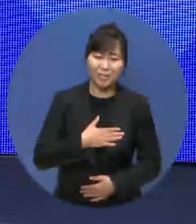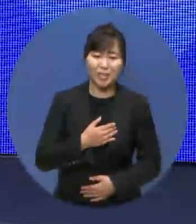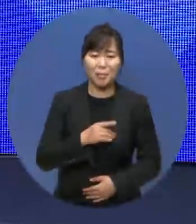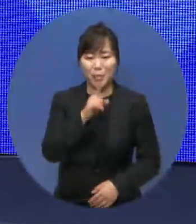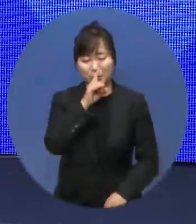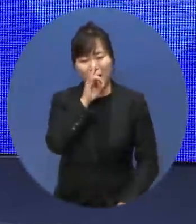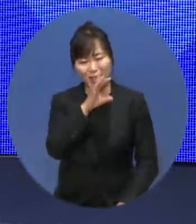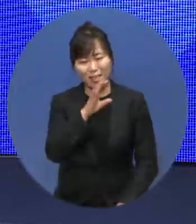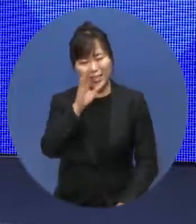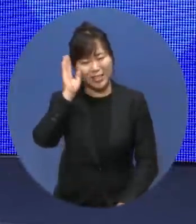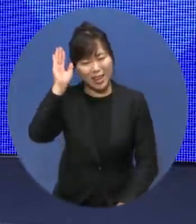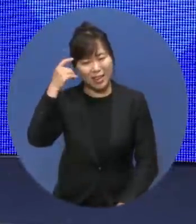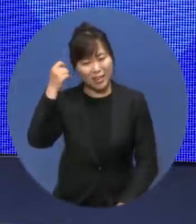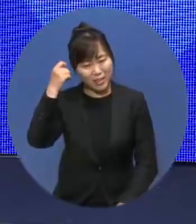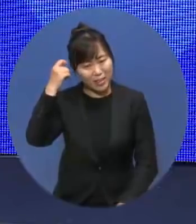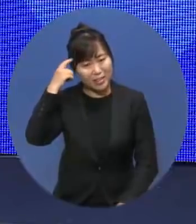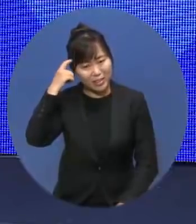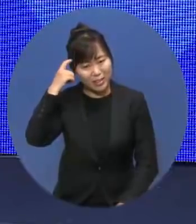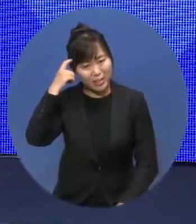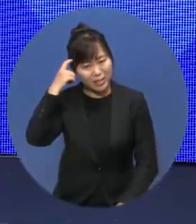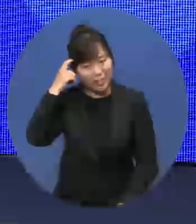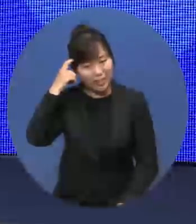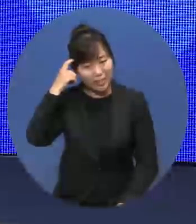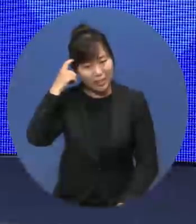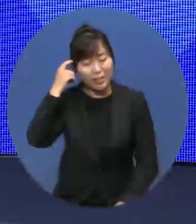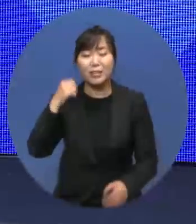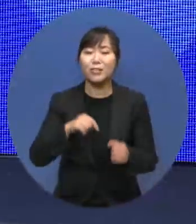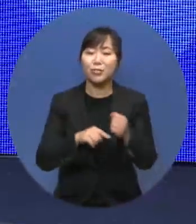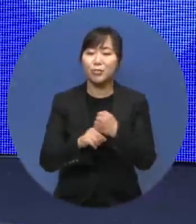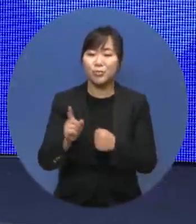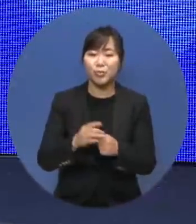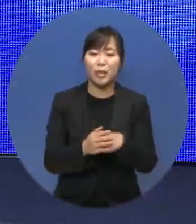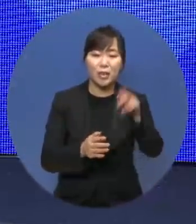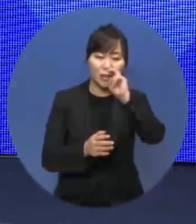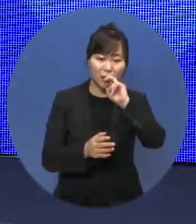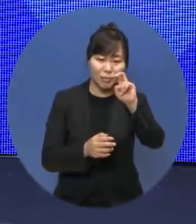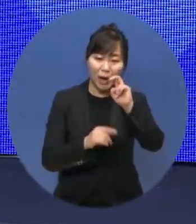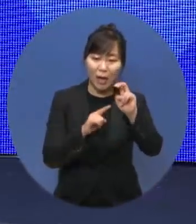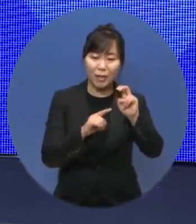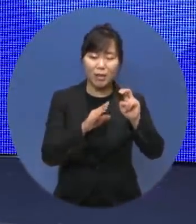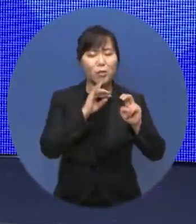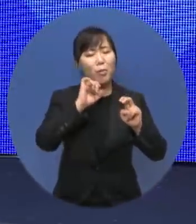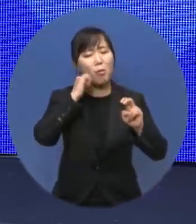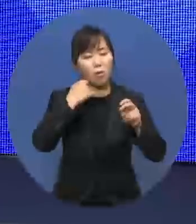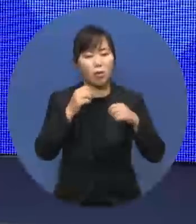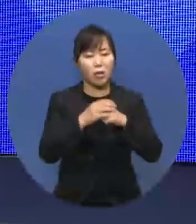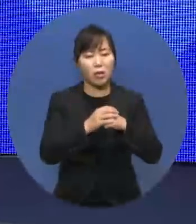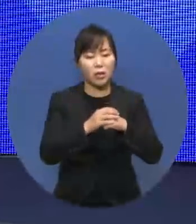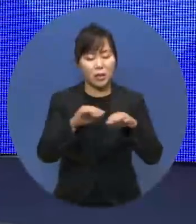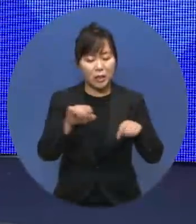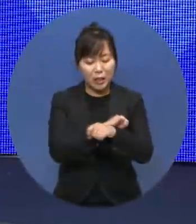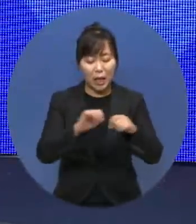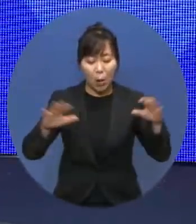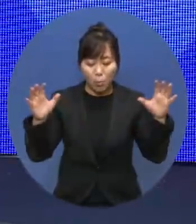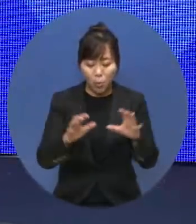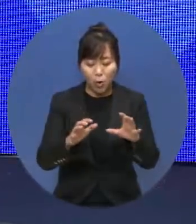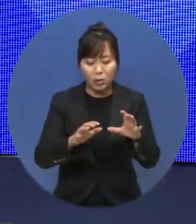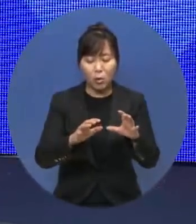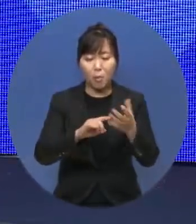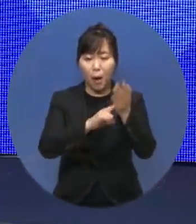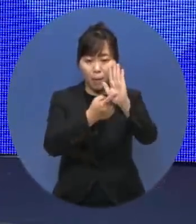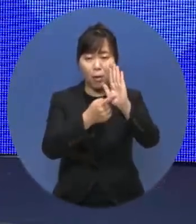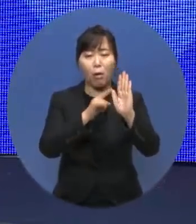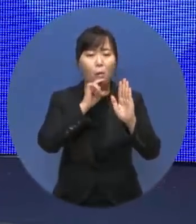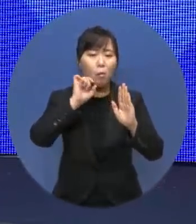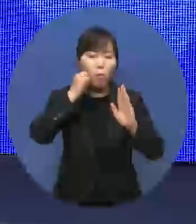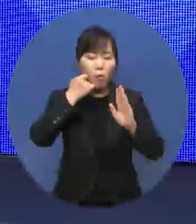얘기를 하셨다라고 이제 저희끼리 생각했습니다. 그 이유는 음악을 하는 것 자체가 좀 어려웠었어요. 합주로 특히 함께 모여서 합주하는 게 어렵기 때문에